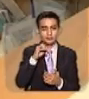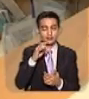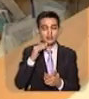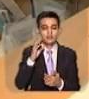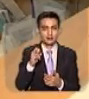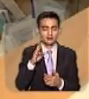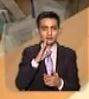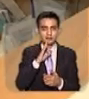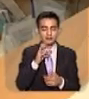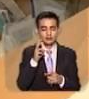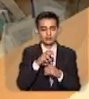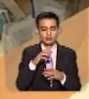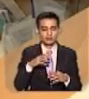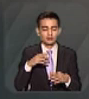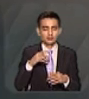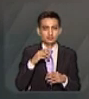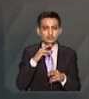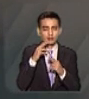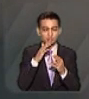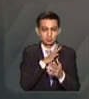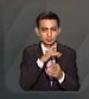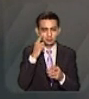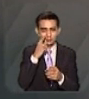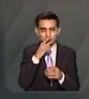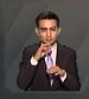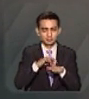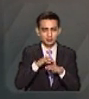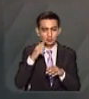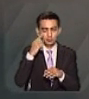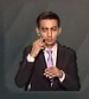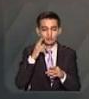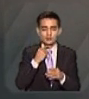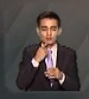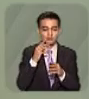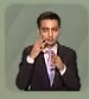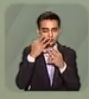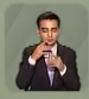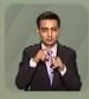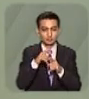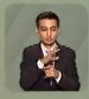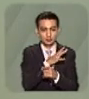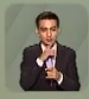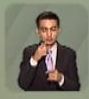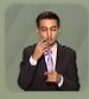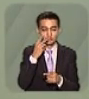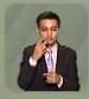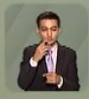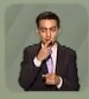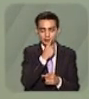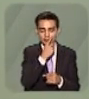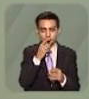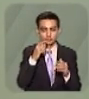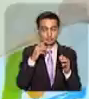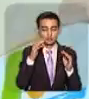врачу с жалобами на дискомфорт и жжение в глазах, которые при этом наливались кровью. На осмотре ей сказали, что острота зрения на ее левом глазу упала